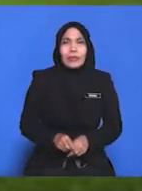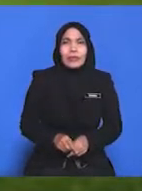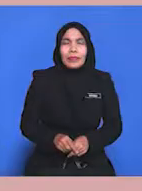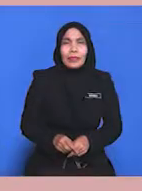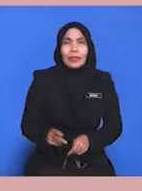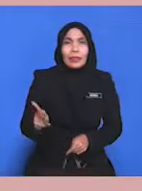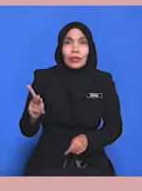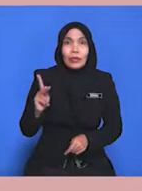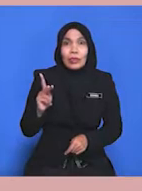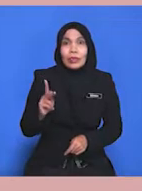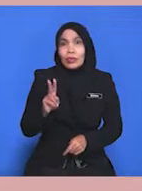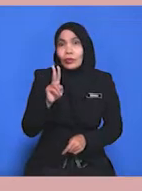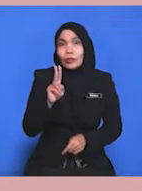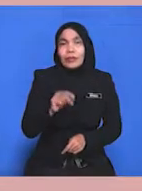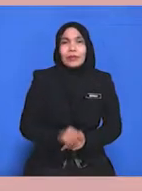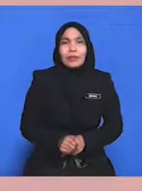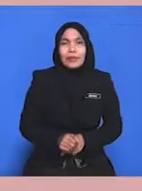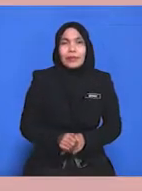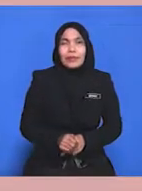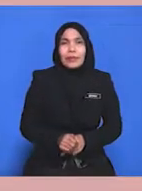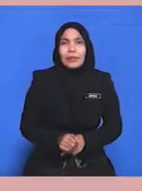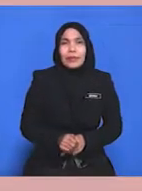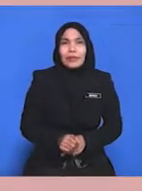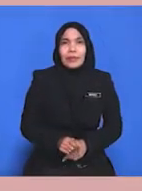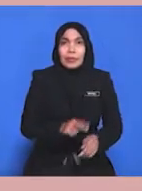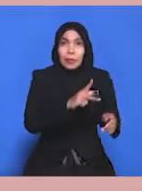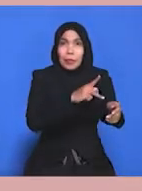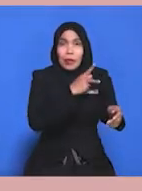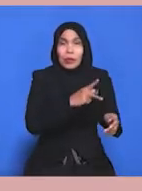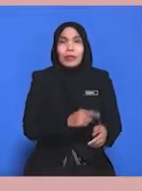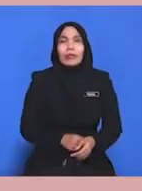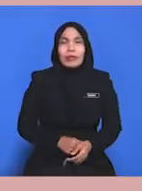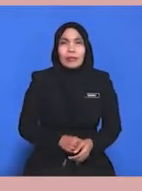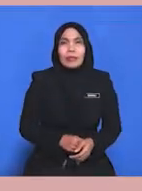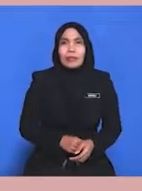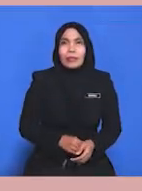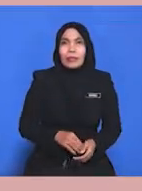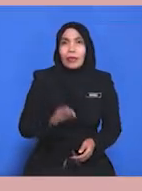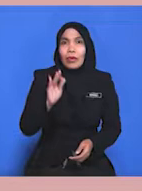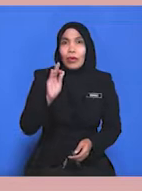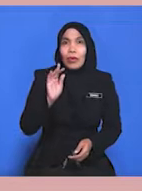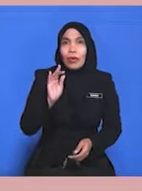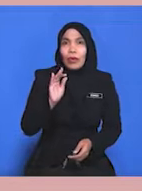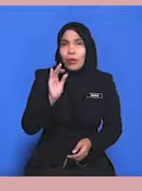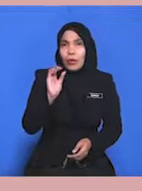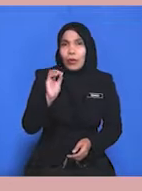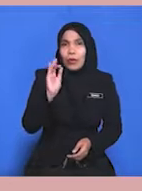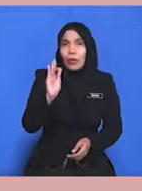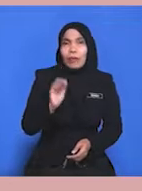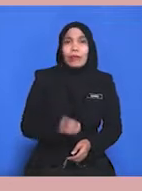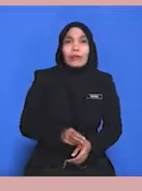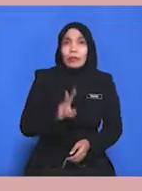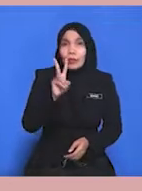dikenali sebagai power of two. Ia membawa maksud pangkatan dua tertinggi atau kuasa dua